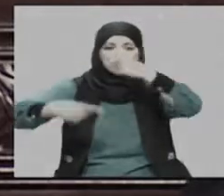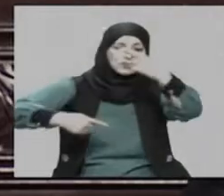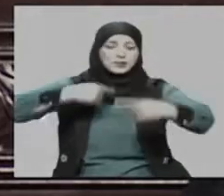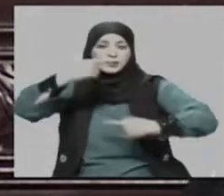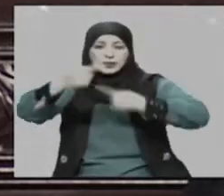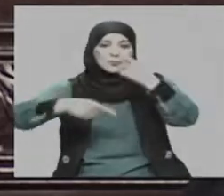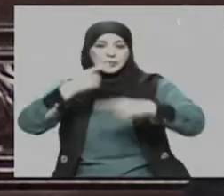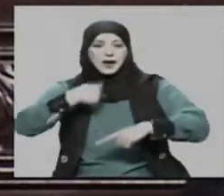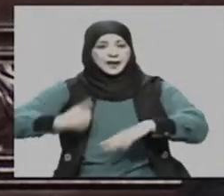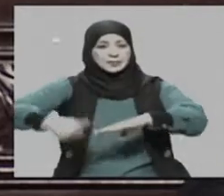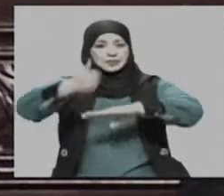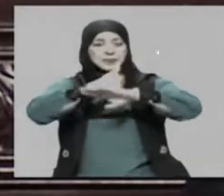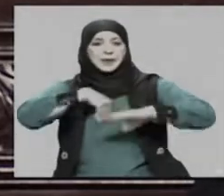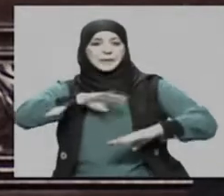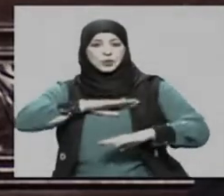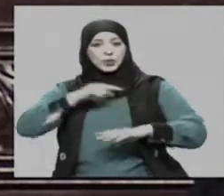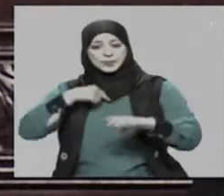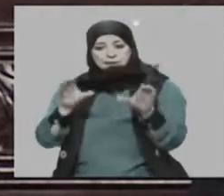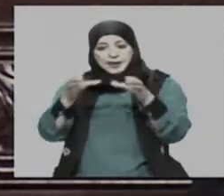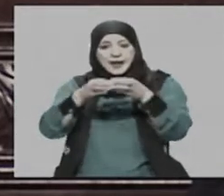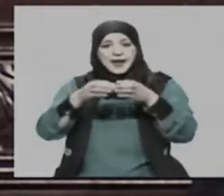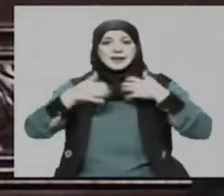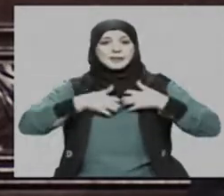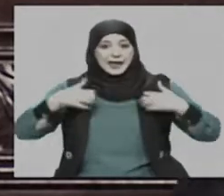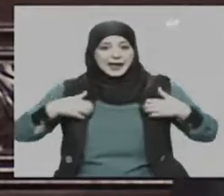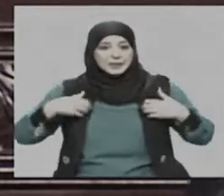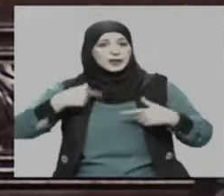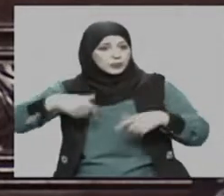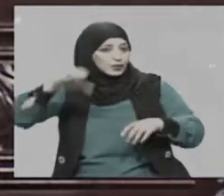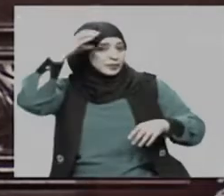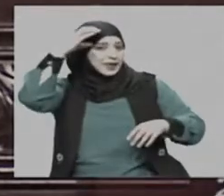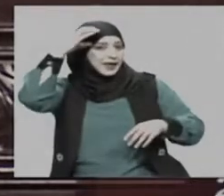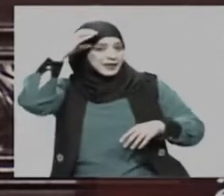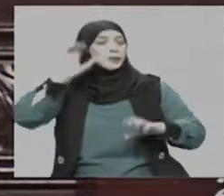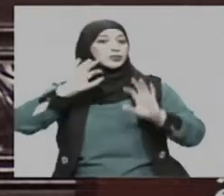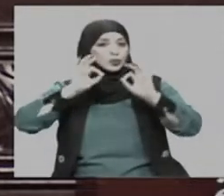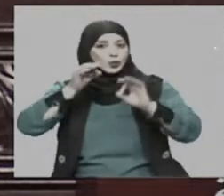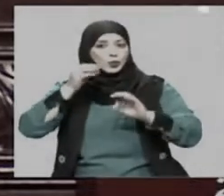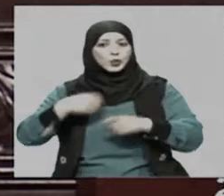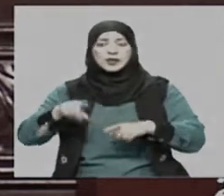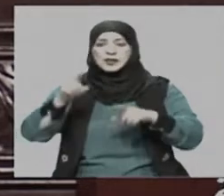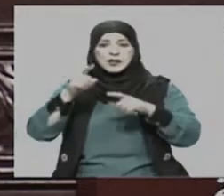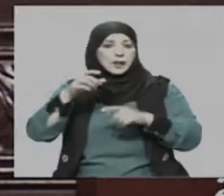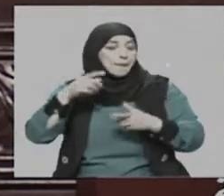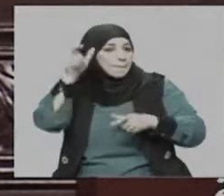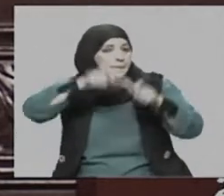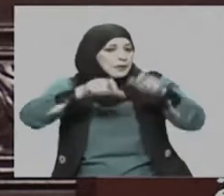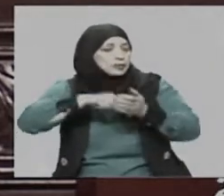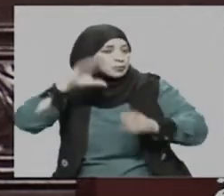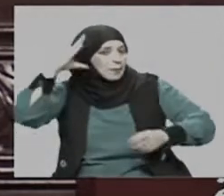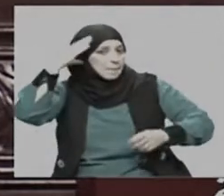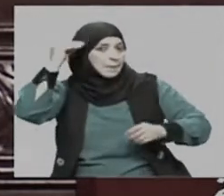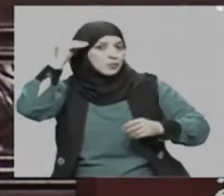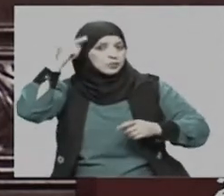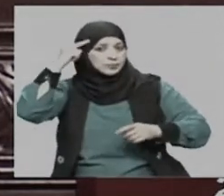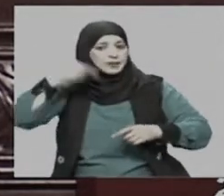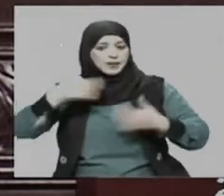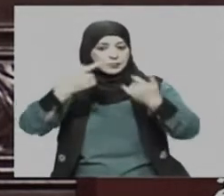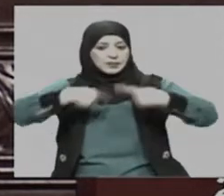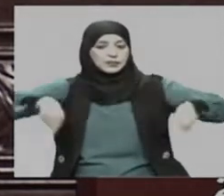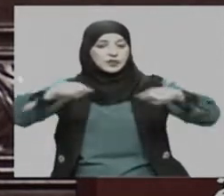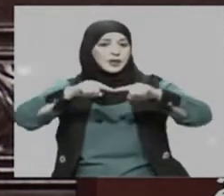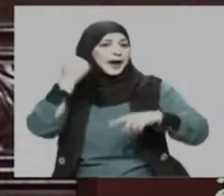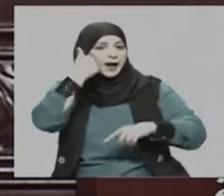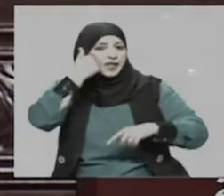شخصيا، هيئة علمية وعلم دكاترة 17 قامات نجتمع بيهم كل نهار اثنين